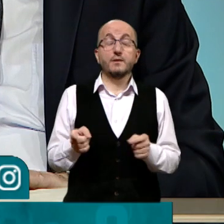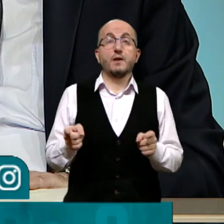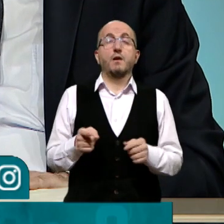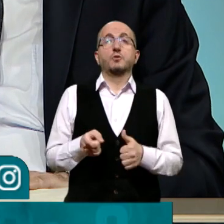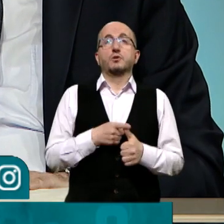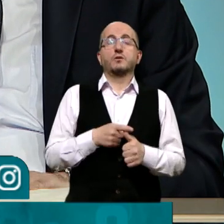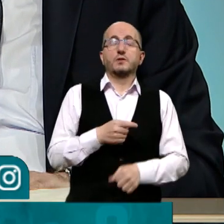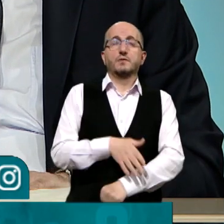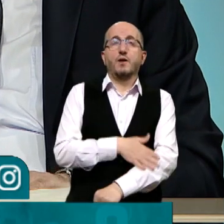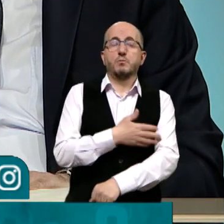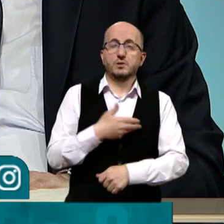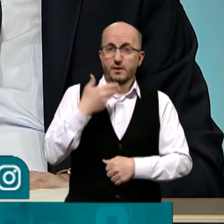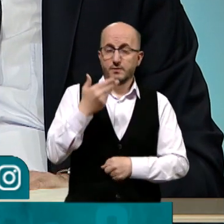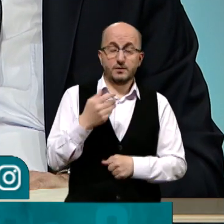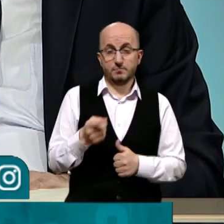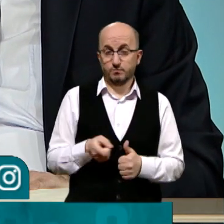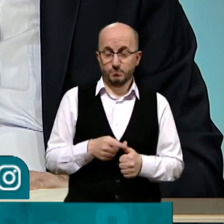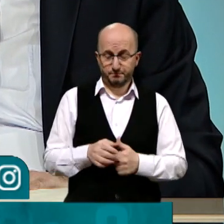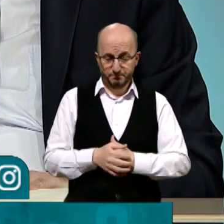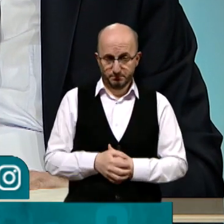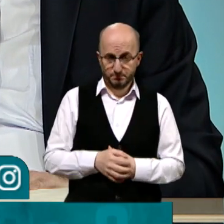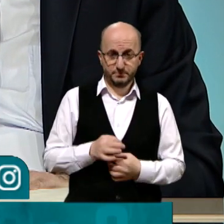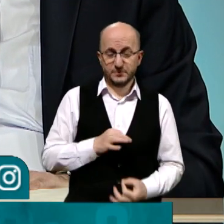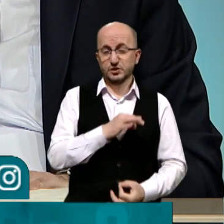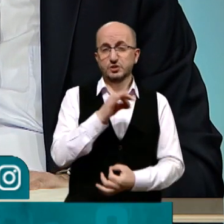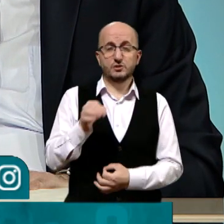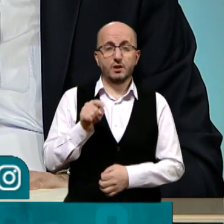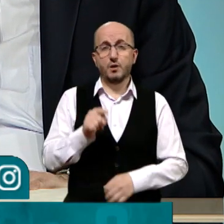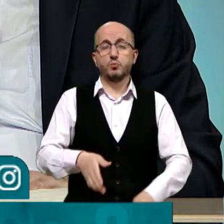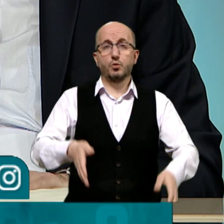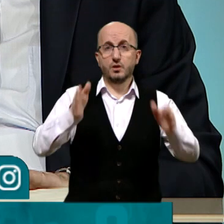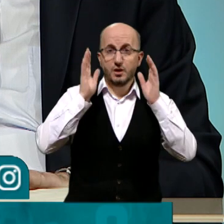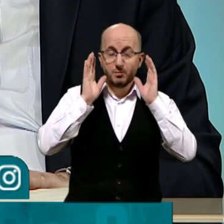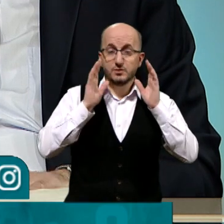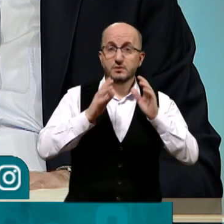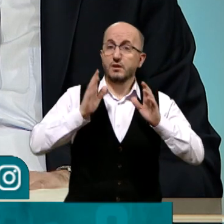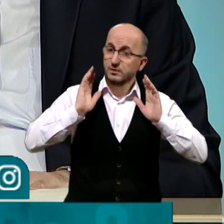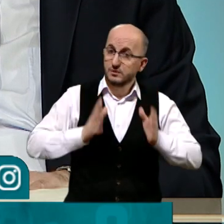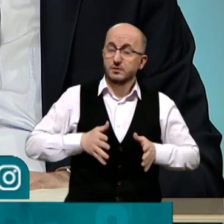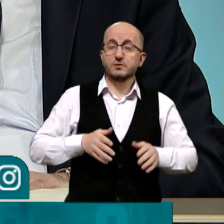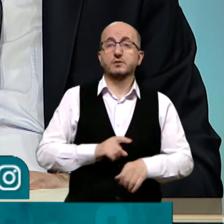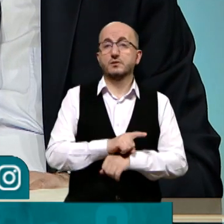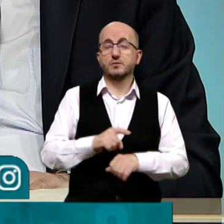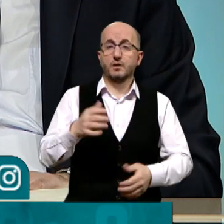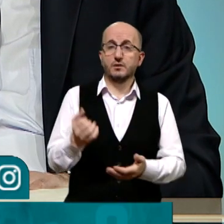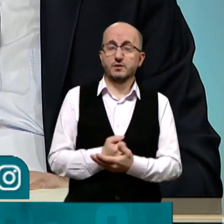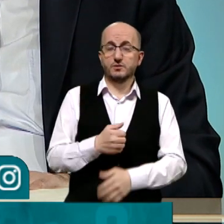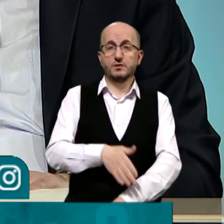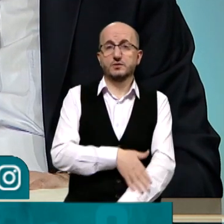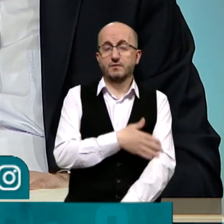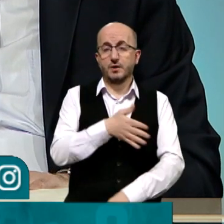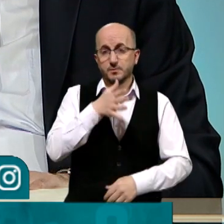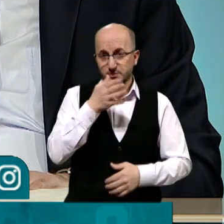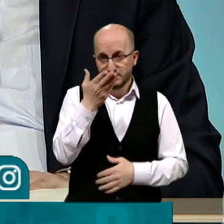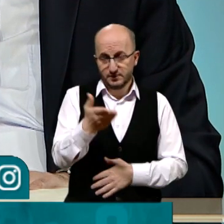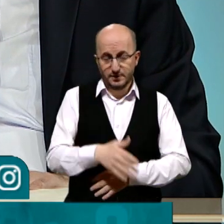bizsiz faziletini alalım çünkü Eee insanlarımız bu namazda bunu Eda ettiklerinde Nail olacakları sevabı